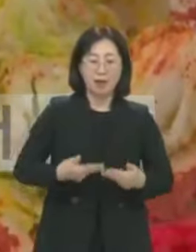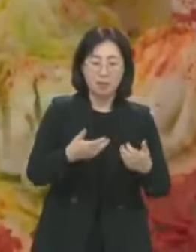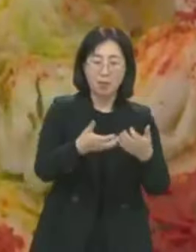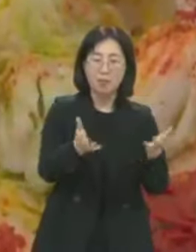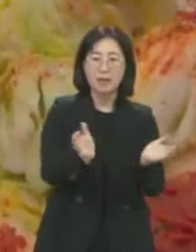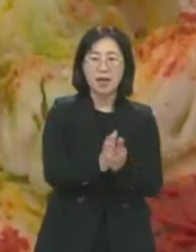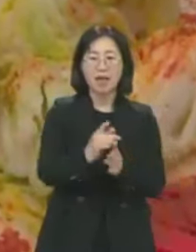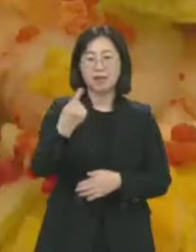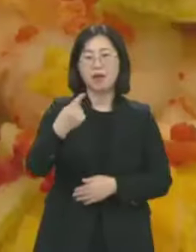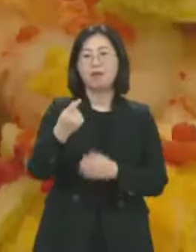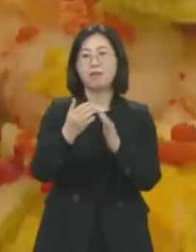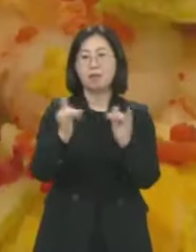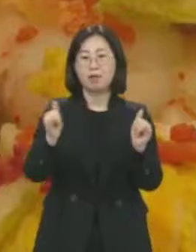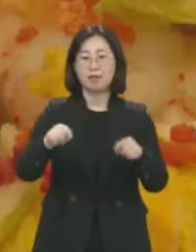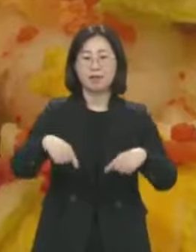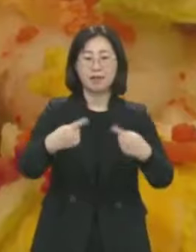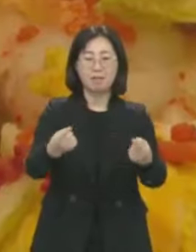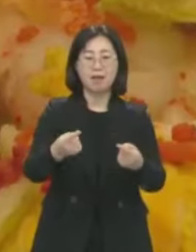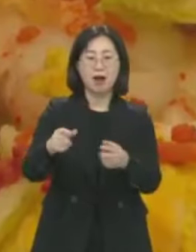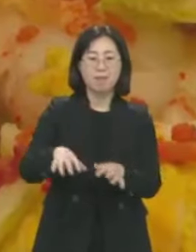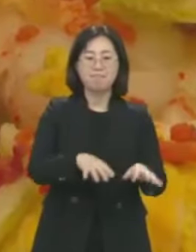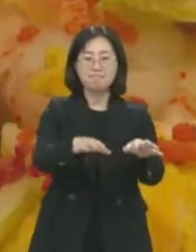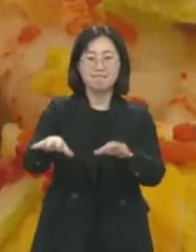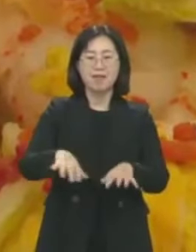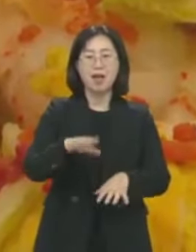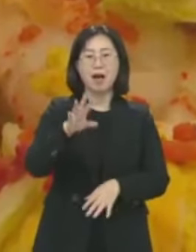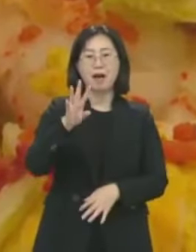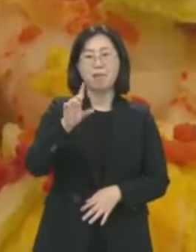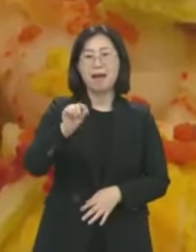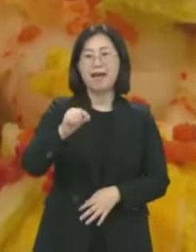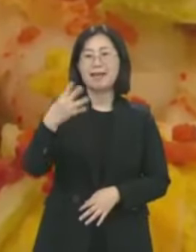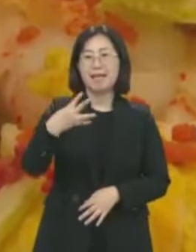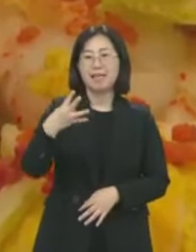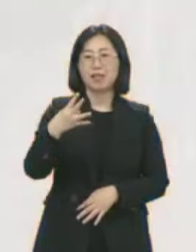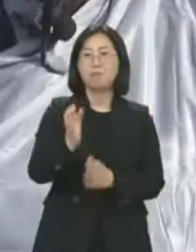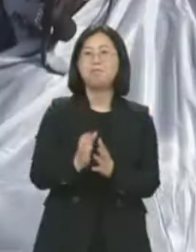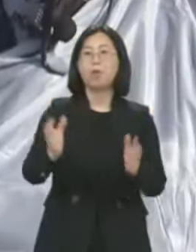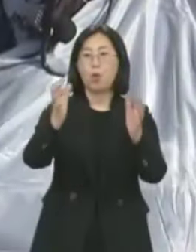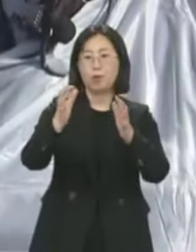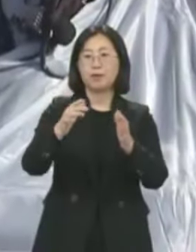등 천여 명이 참가해 김장김치 14,000 포기를 담궜습니다.